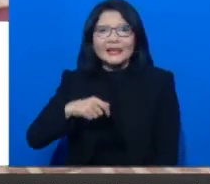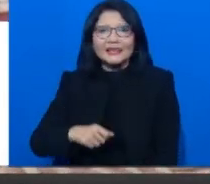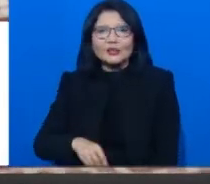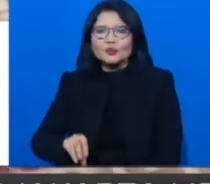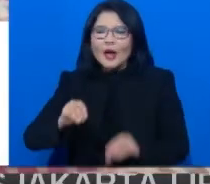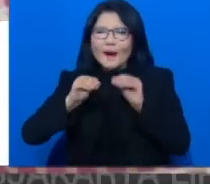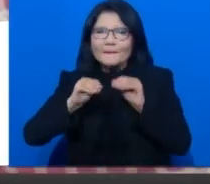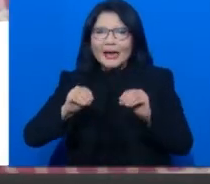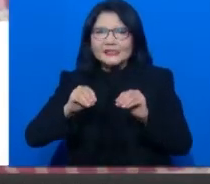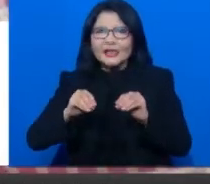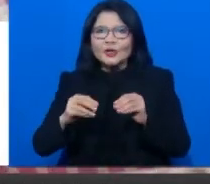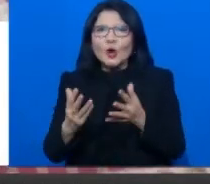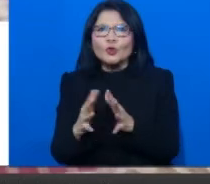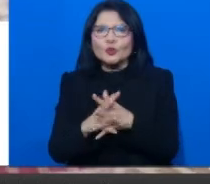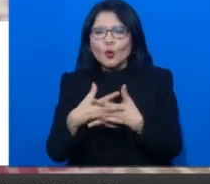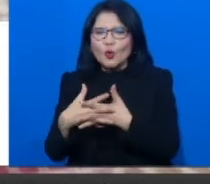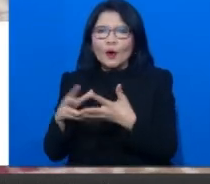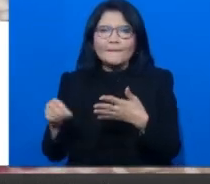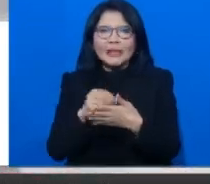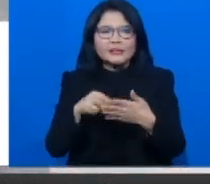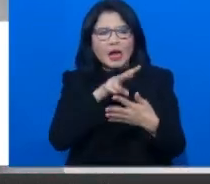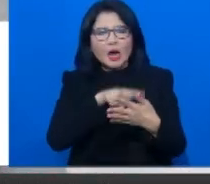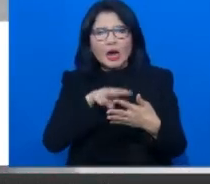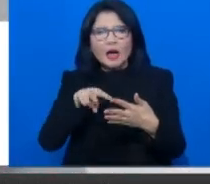anak-anak baca Quran. Itu penting buat kita.